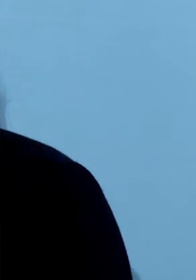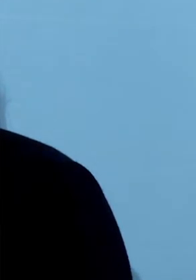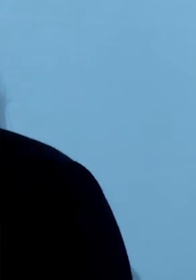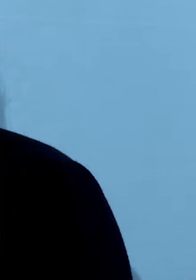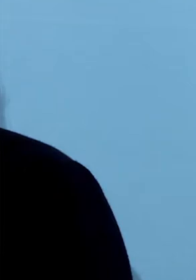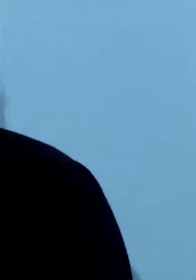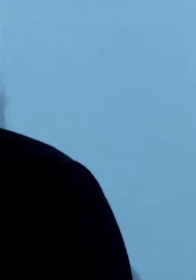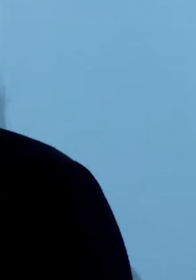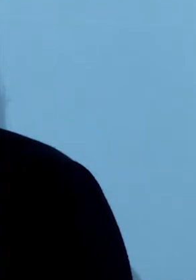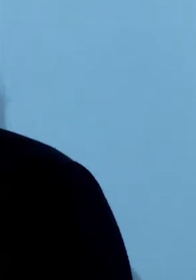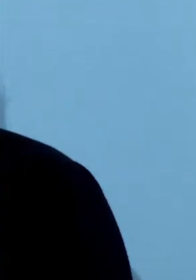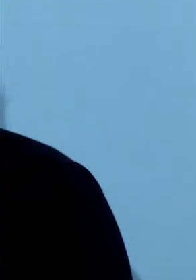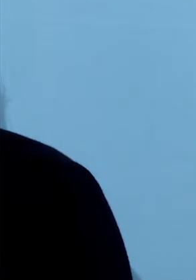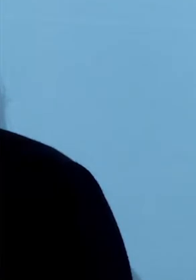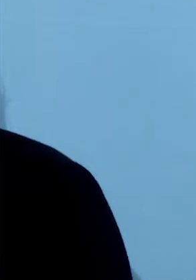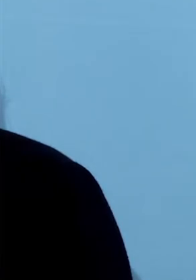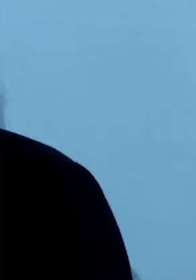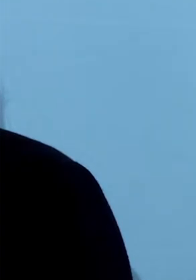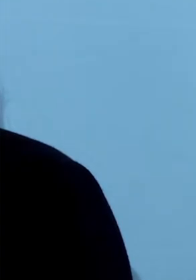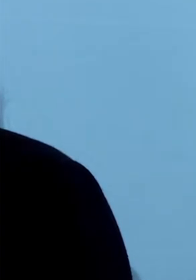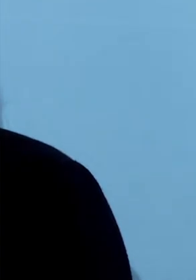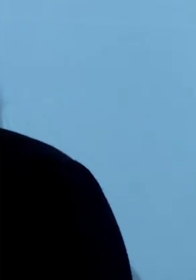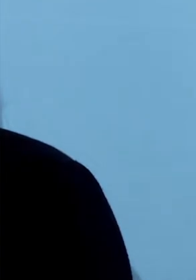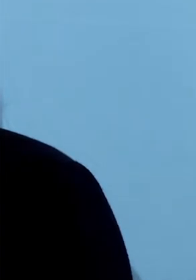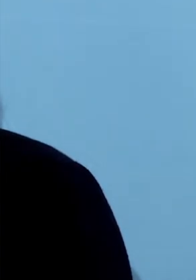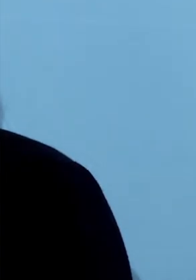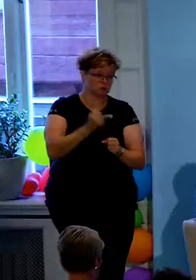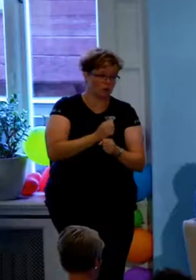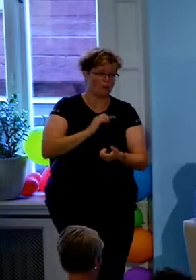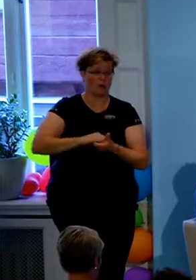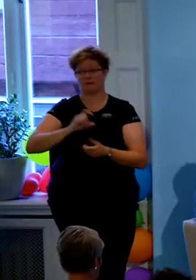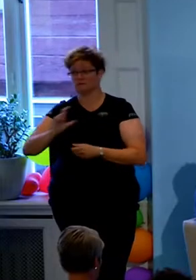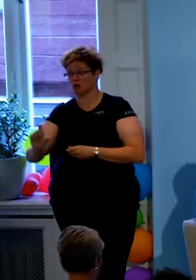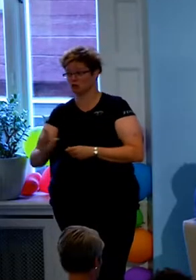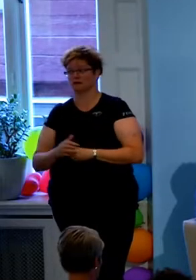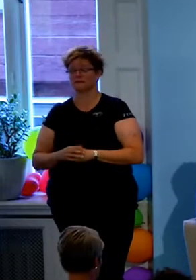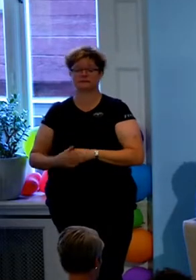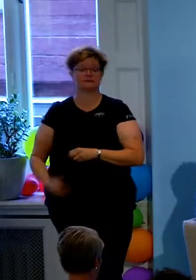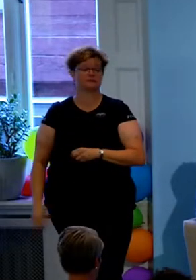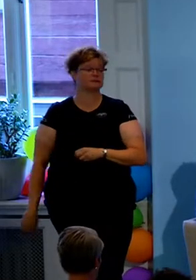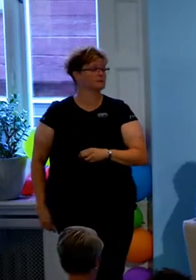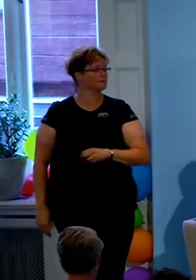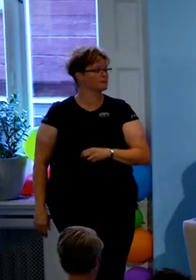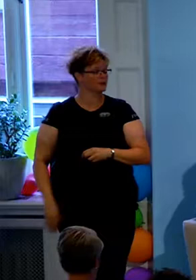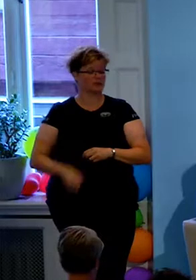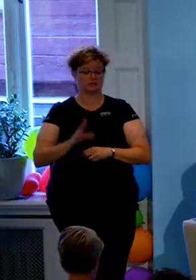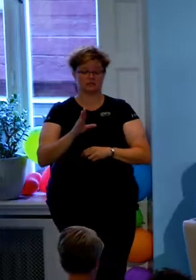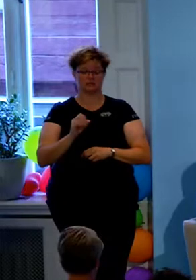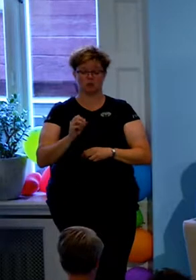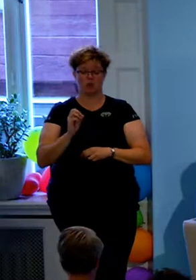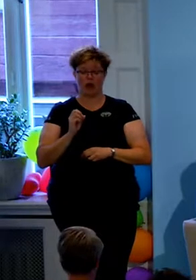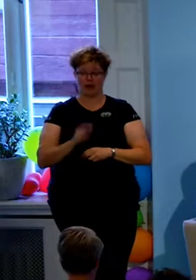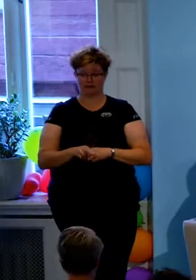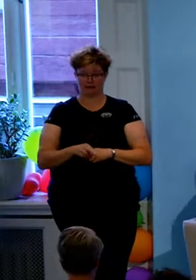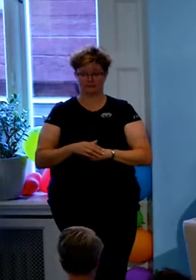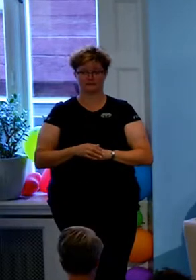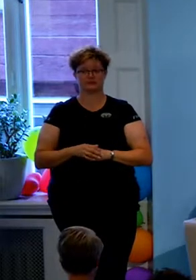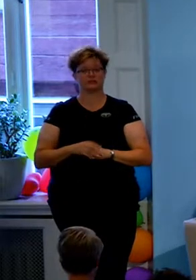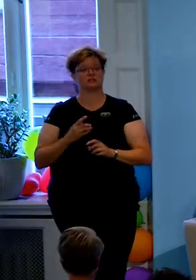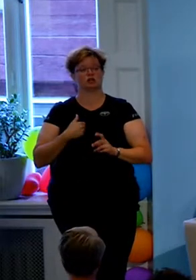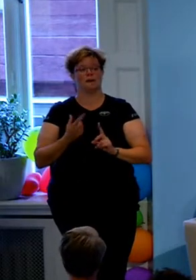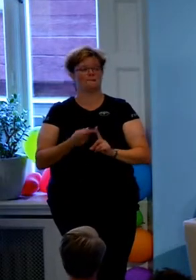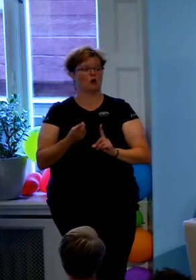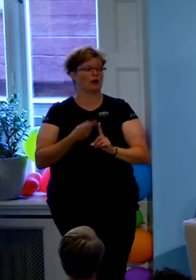rätt förståelse för vad jobbet innebär, vad företaget innebär, och företaget vet också vad man får med sig. Men om man tar det lite grann, börjar